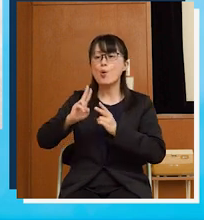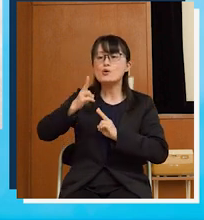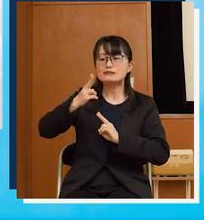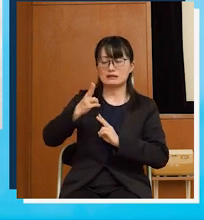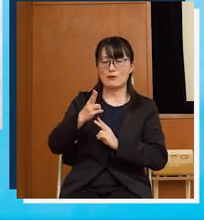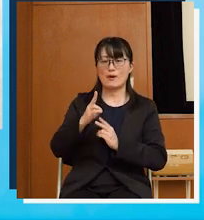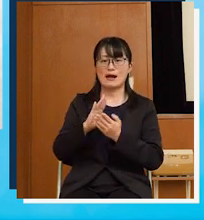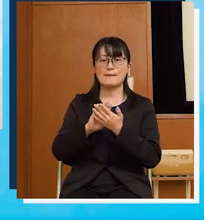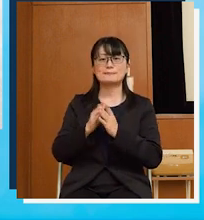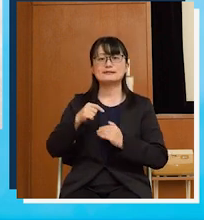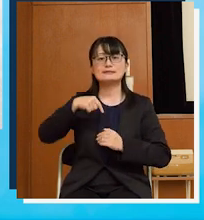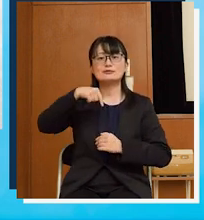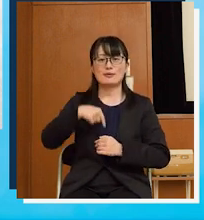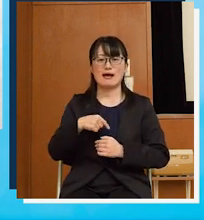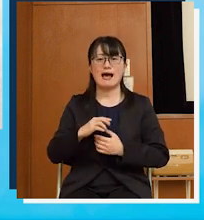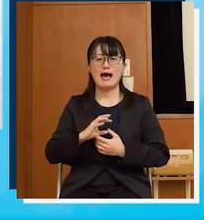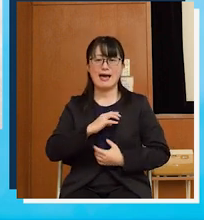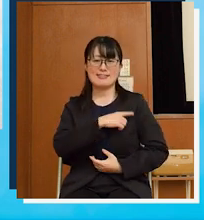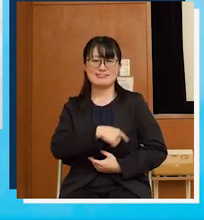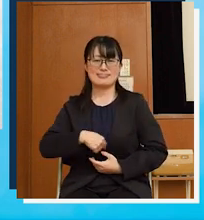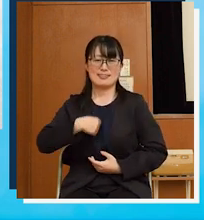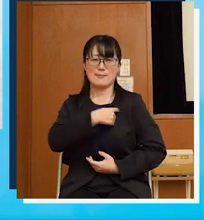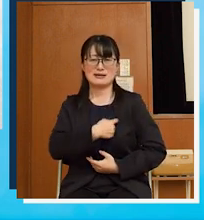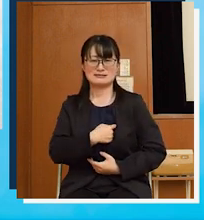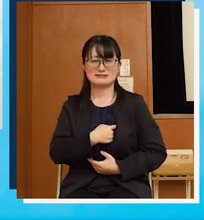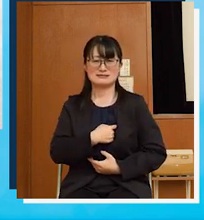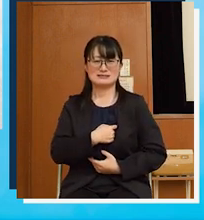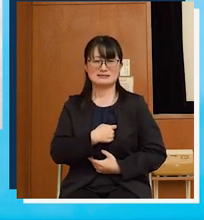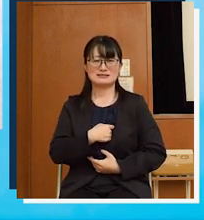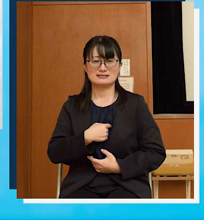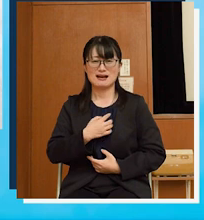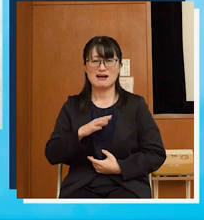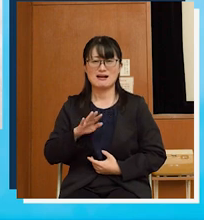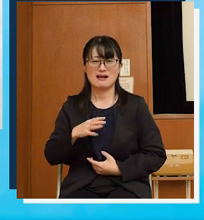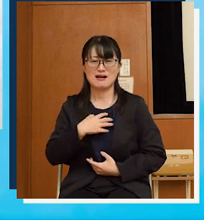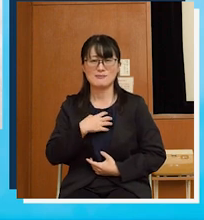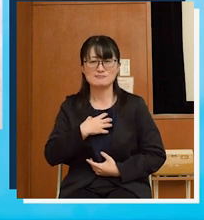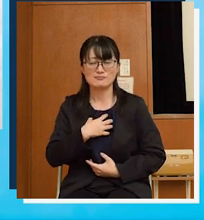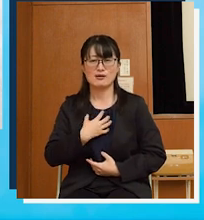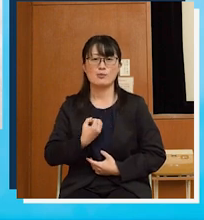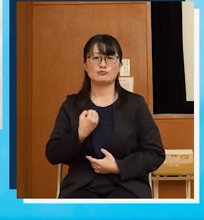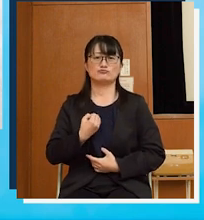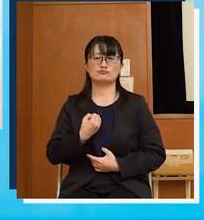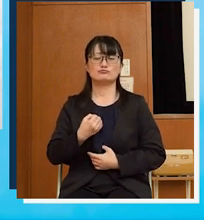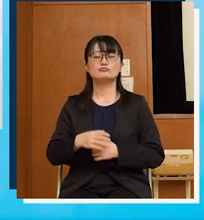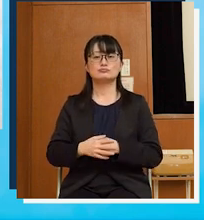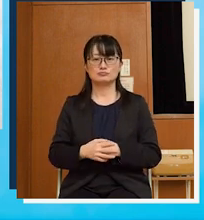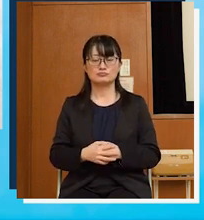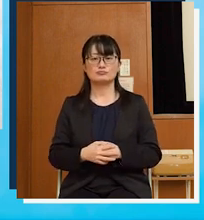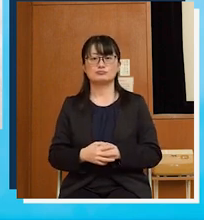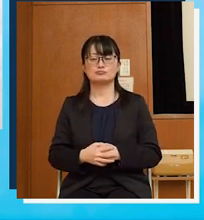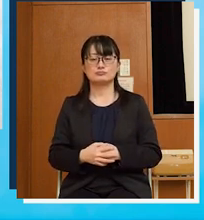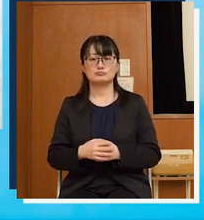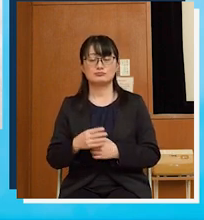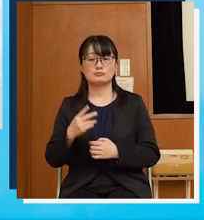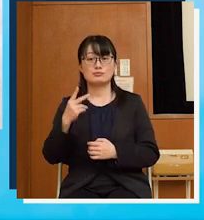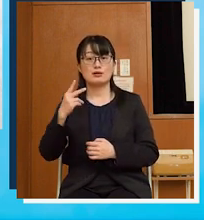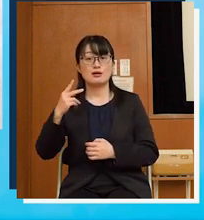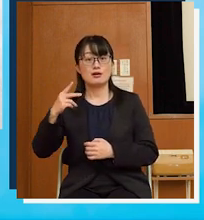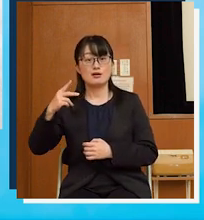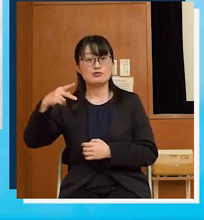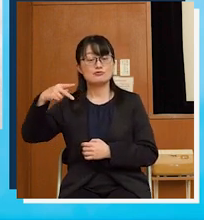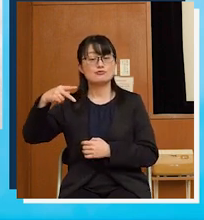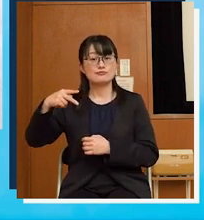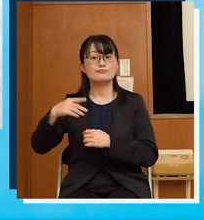官があるんですと語ったとこれに対して官房長官は市の首相には賛同でき